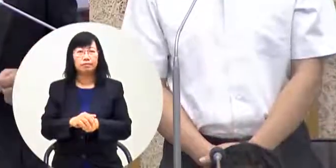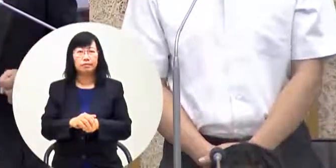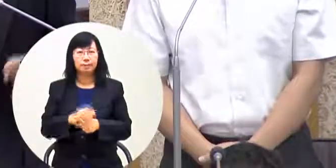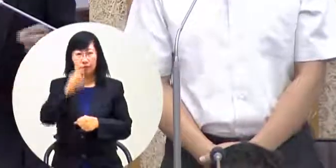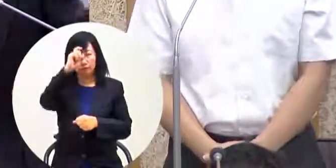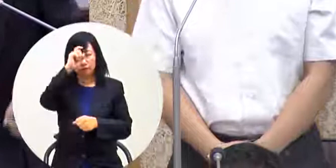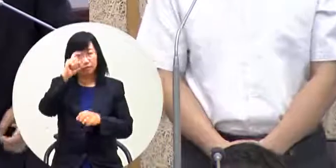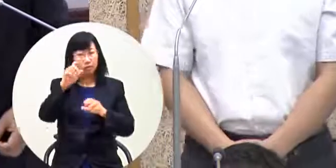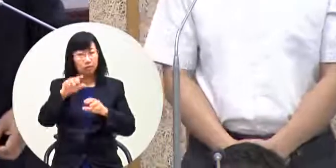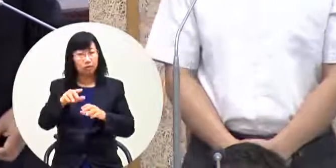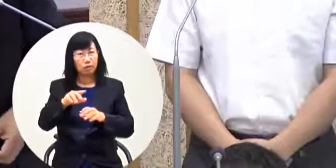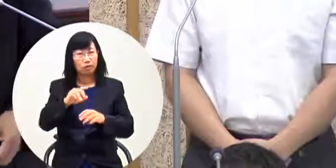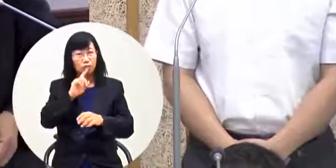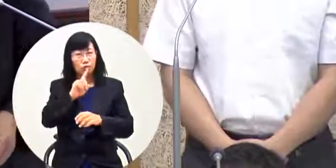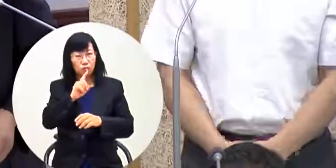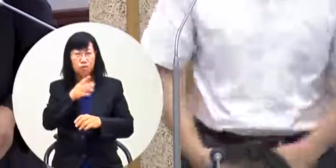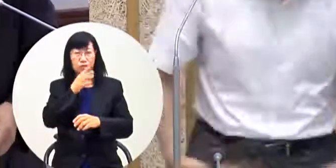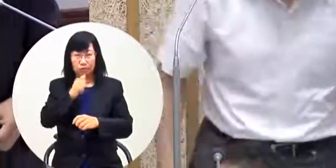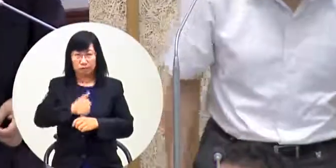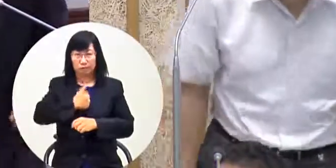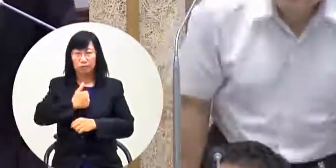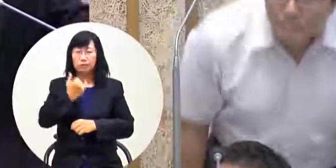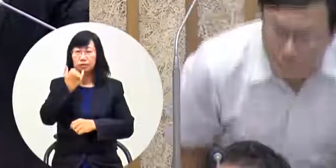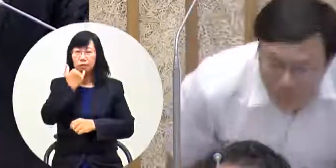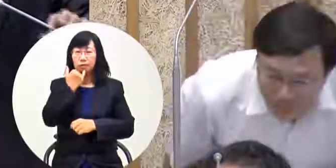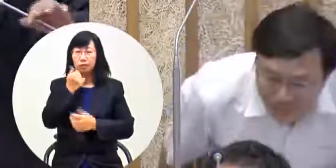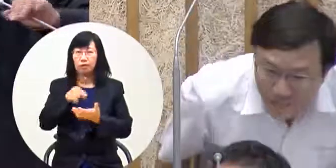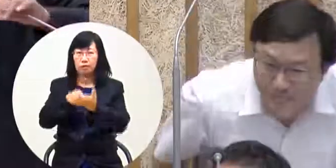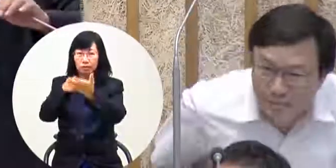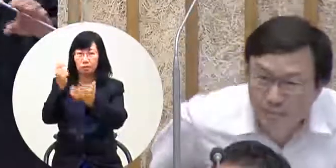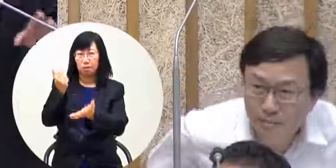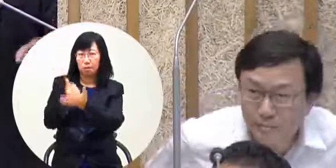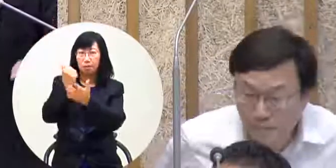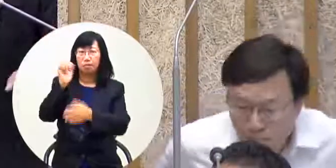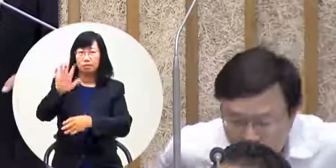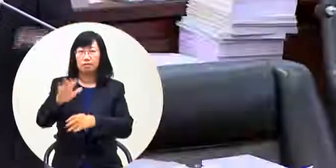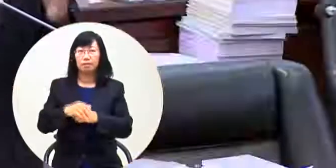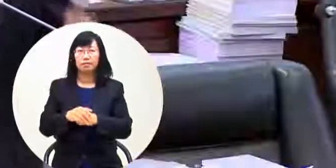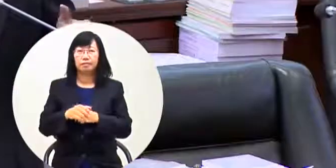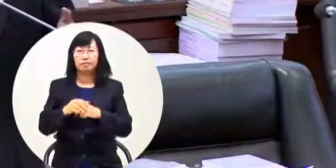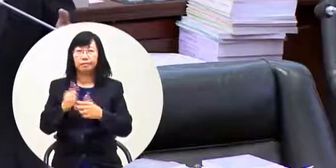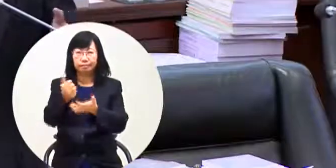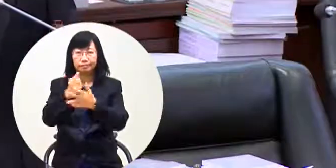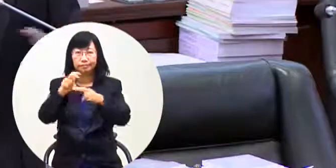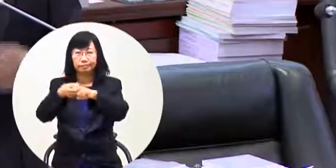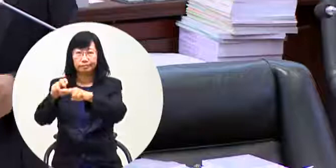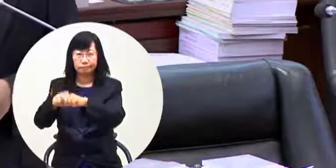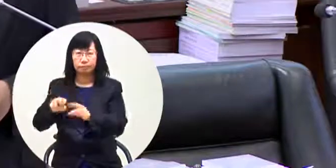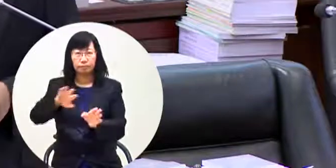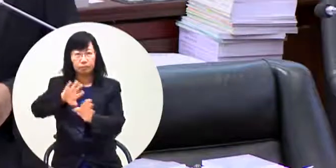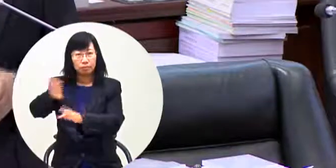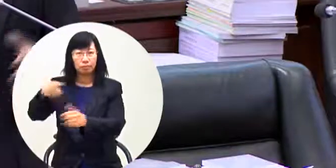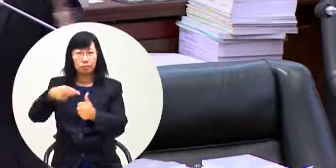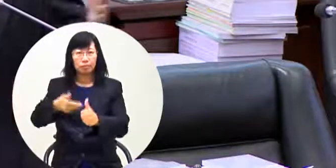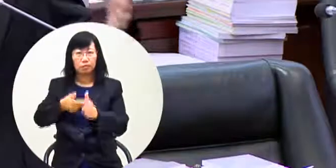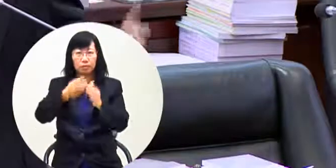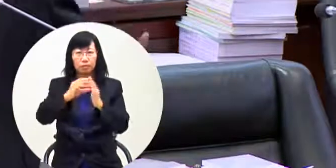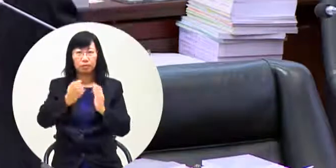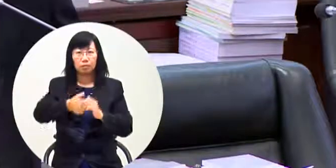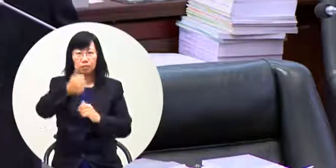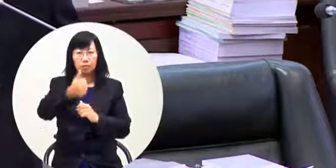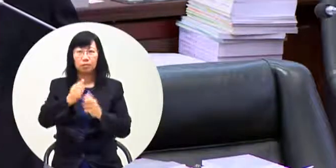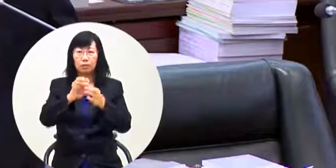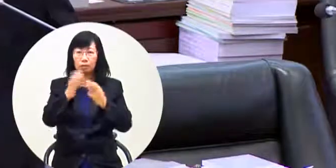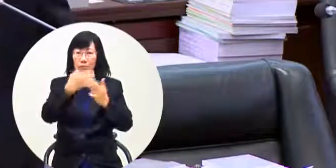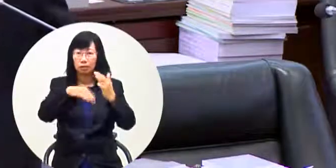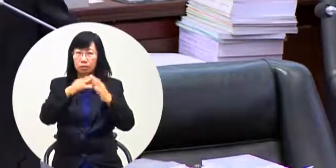争取下。第二个问题，请坐哈。我问一下局长，教育局长哈，我们校园的智慧的那个这